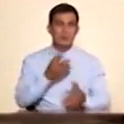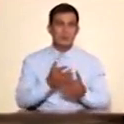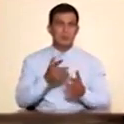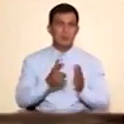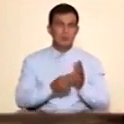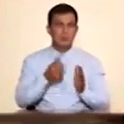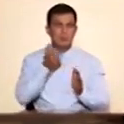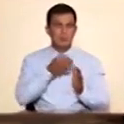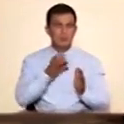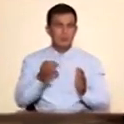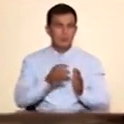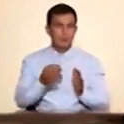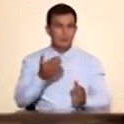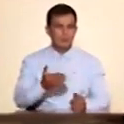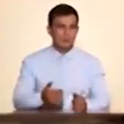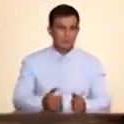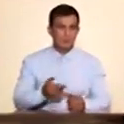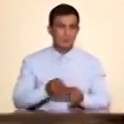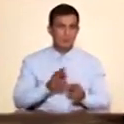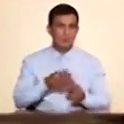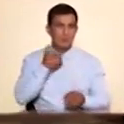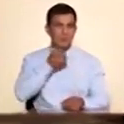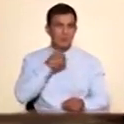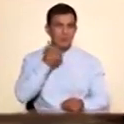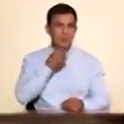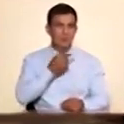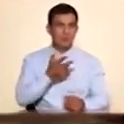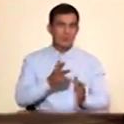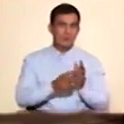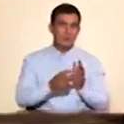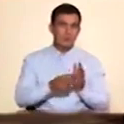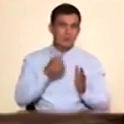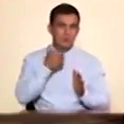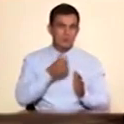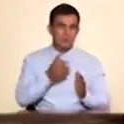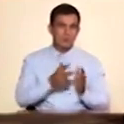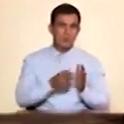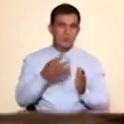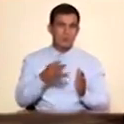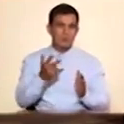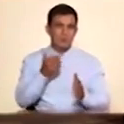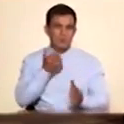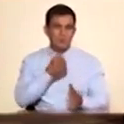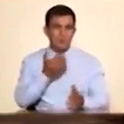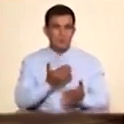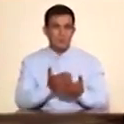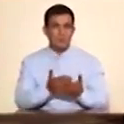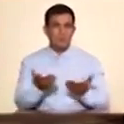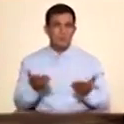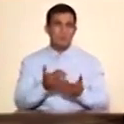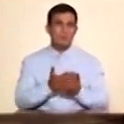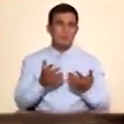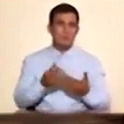yillarni olishimiz mumkin yoki 800-chi, 843-chi yillarni olishimiz mumkin. Tarixiy shaxslardan eslab ko'ring-chi,